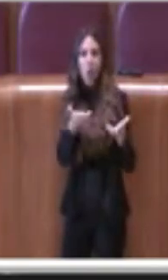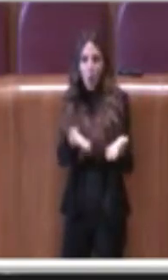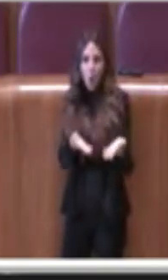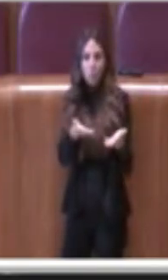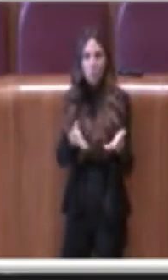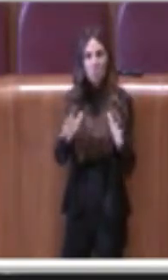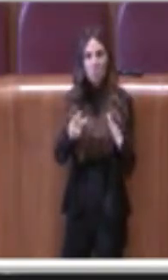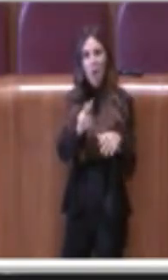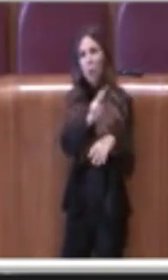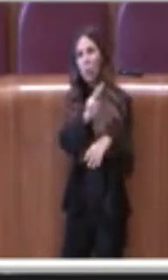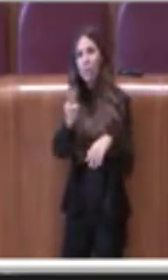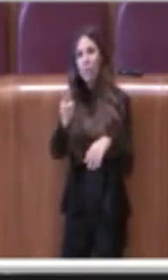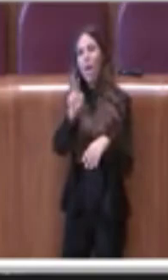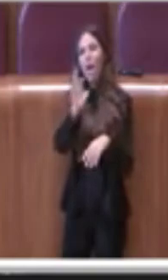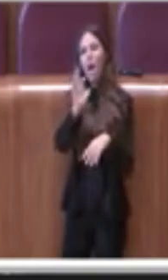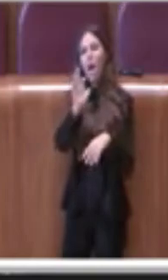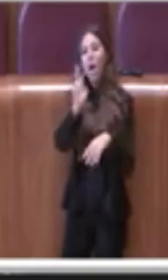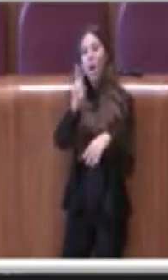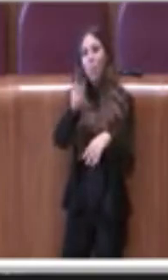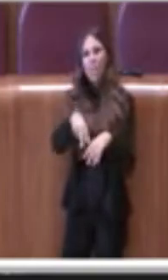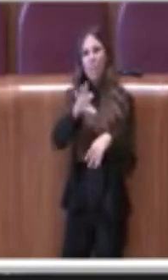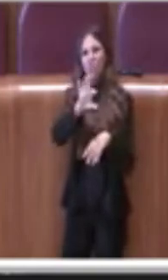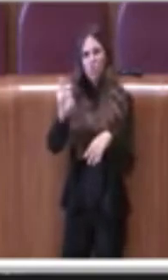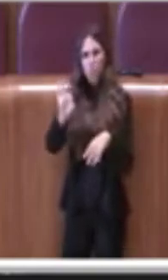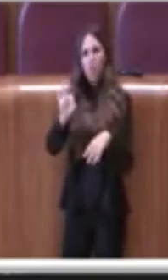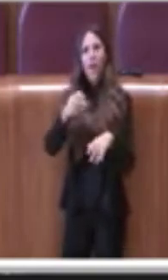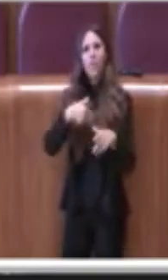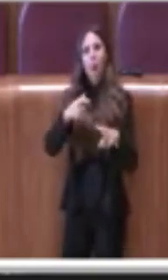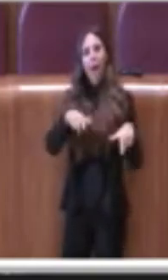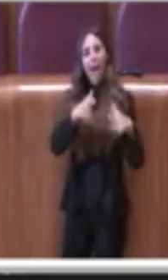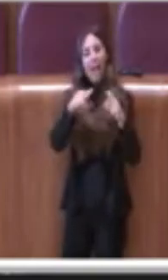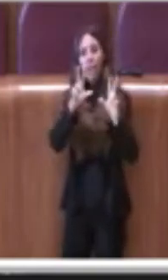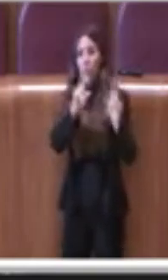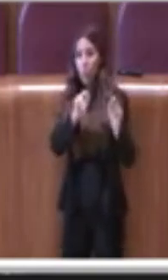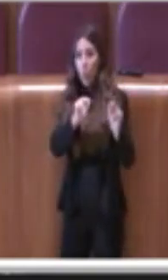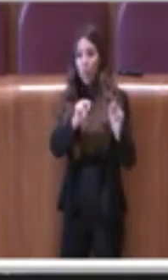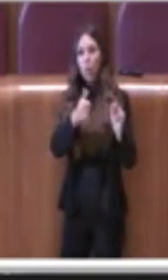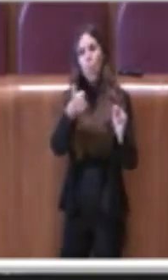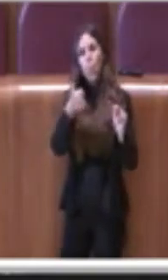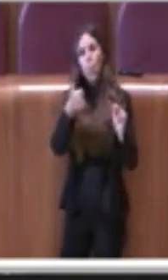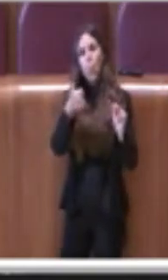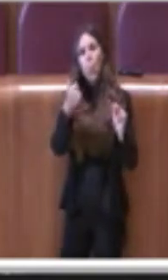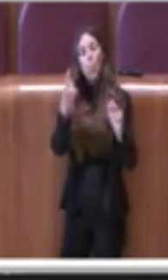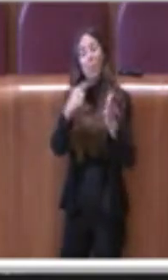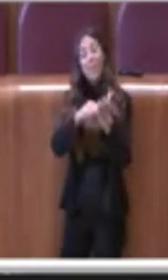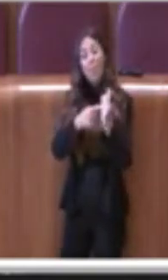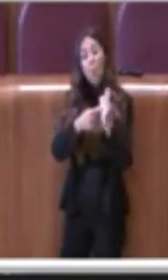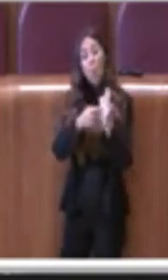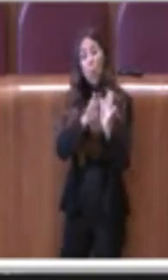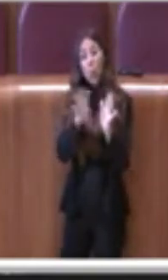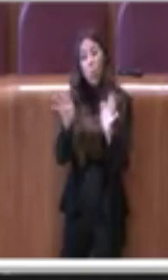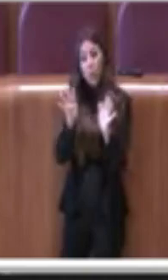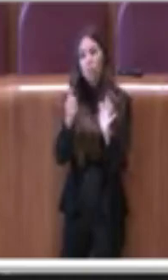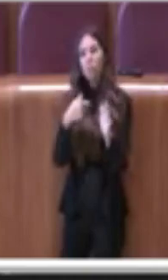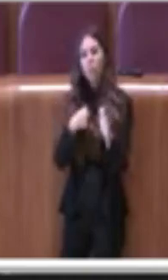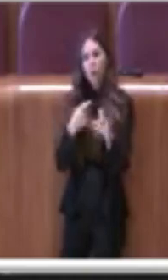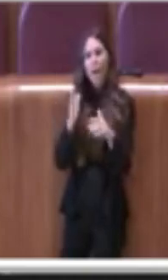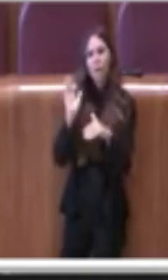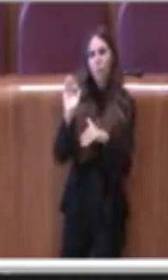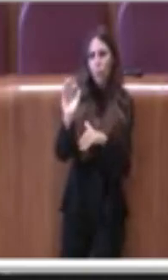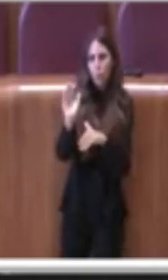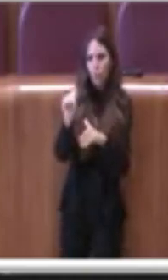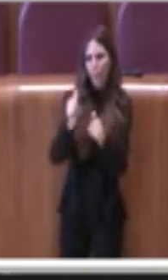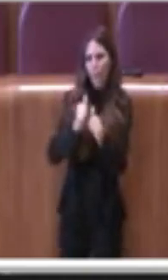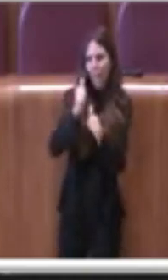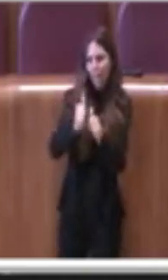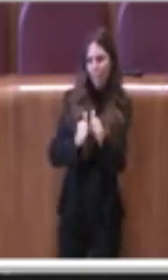piantati circa 2.500 alberi con il 1.400.000 appunto che abbiamo detto, 1.400.000 che è stato investito per il prossimo anno e per il prossimo